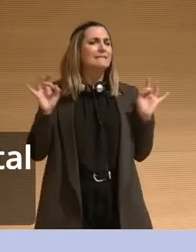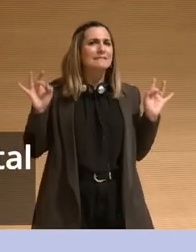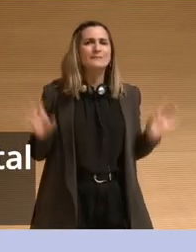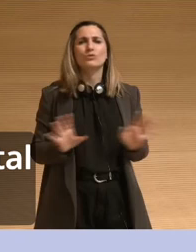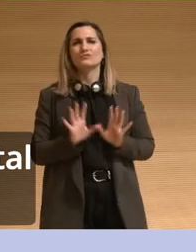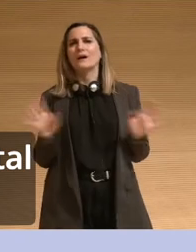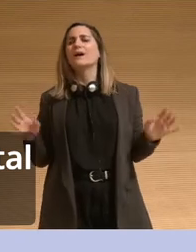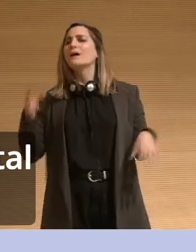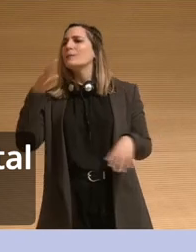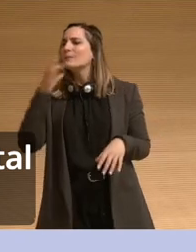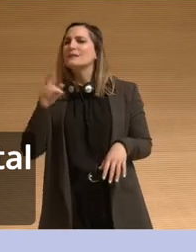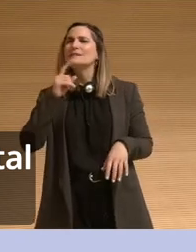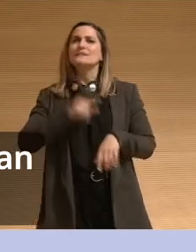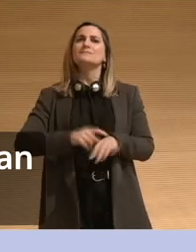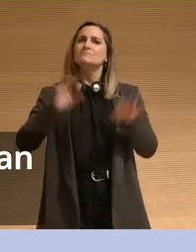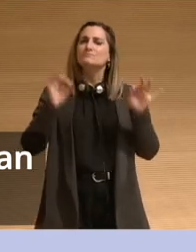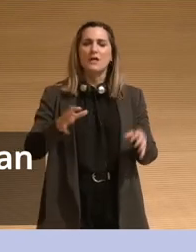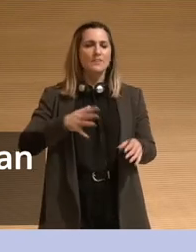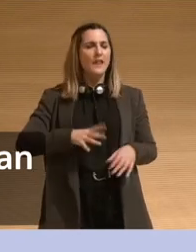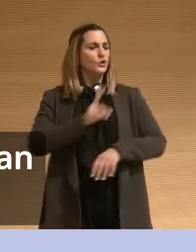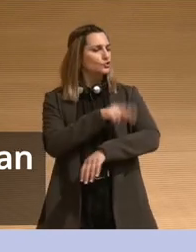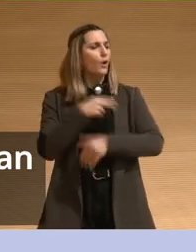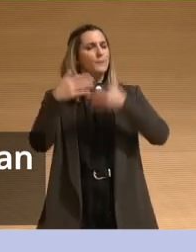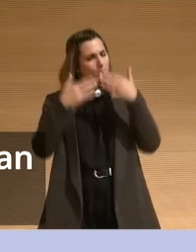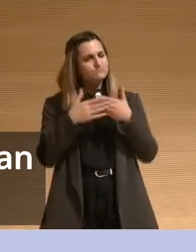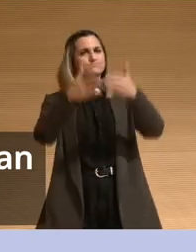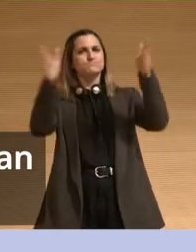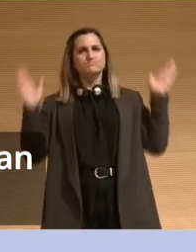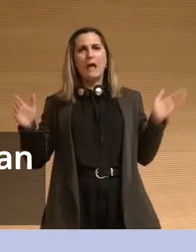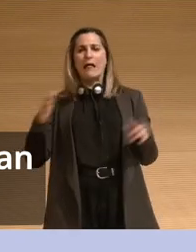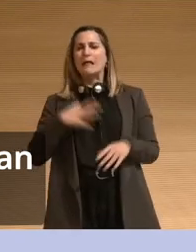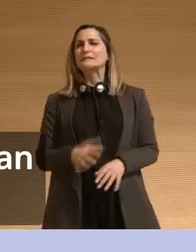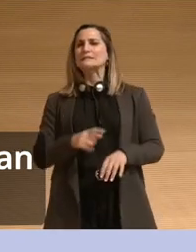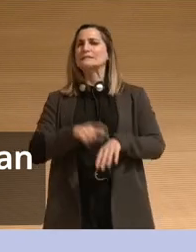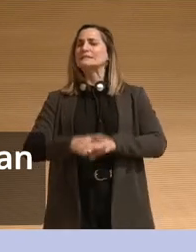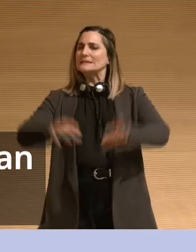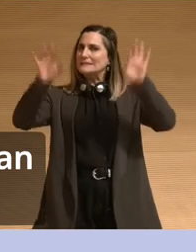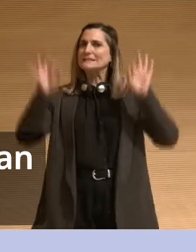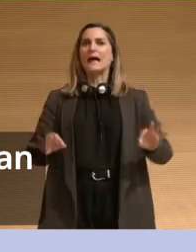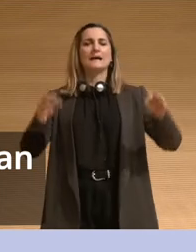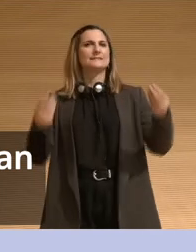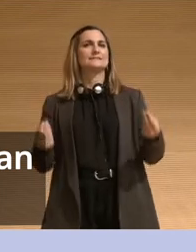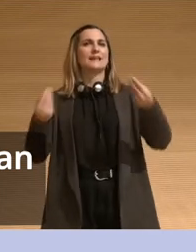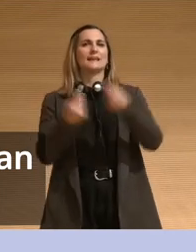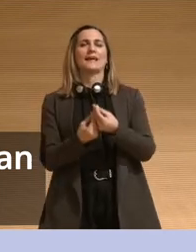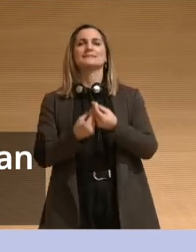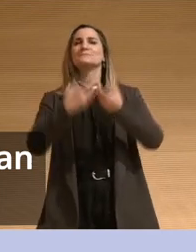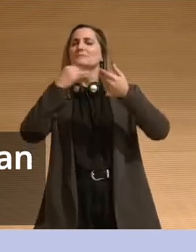που θέλαν να δείξουν εξωστρέφεια σαν ίδρυμα και να ανοίξουν οι πόρτες με αυτόν τον τρόπο που τον